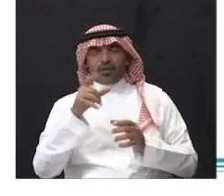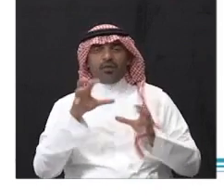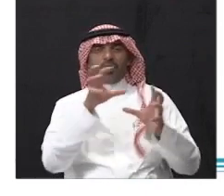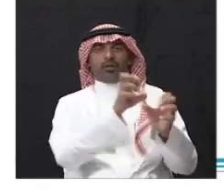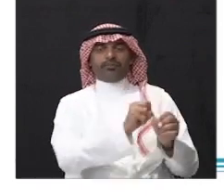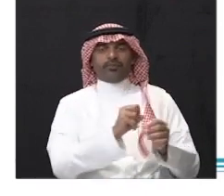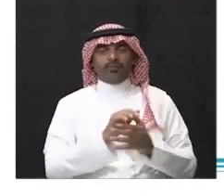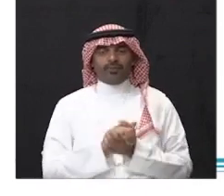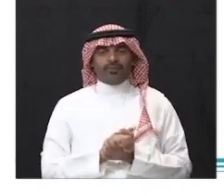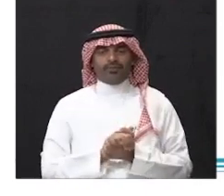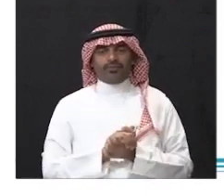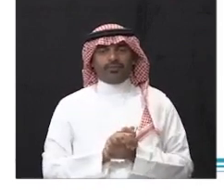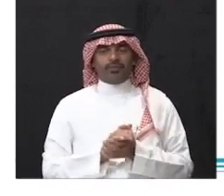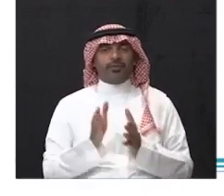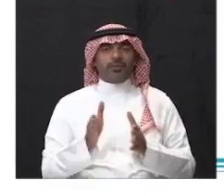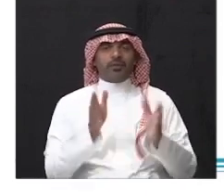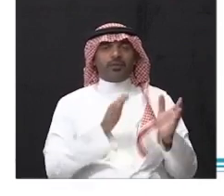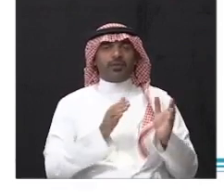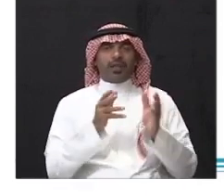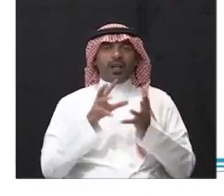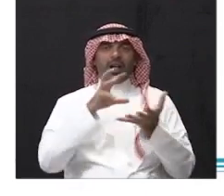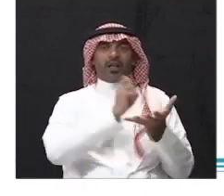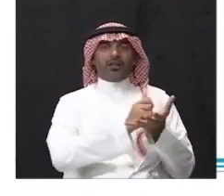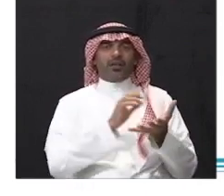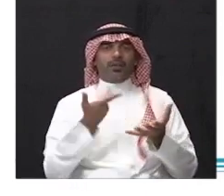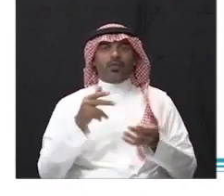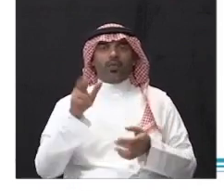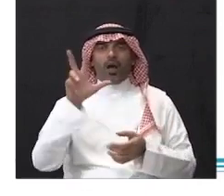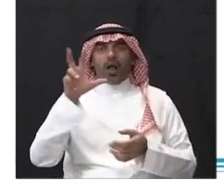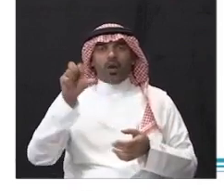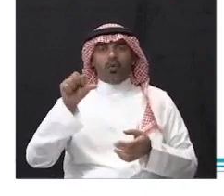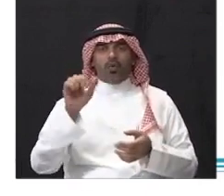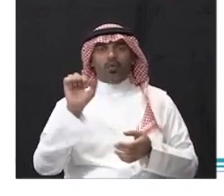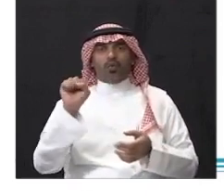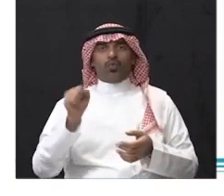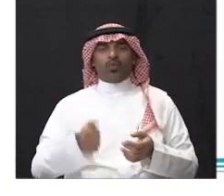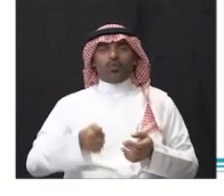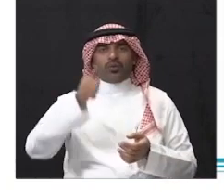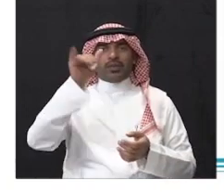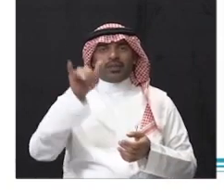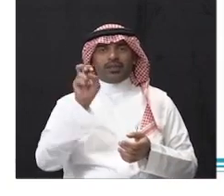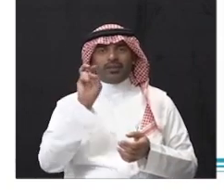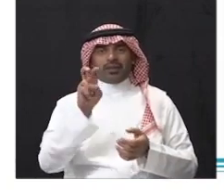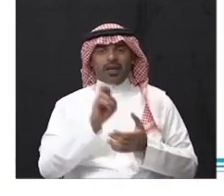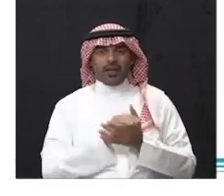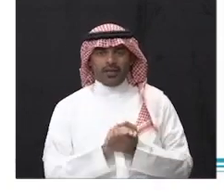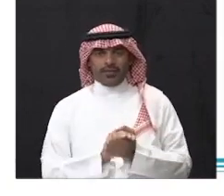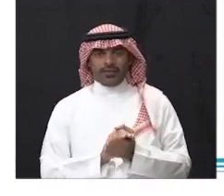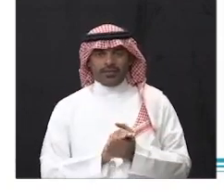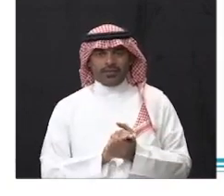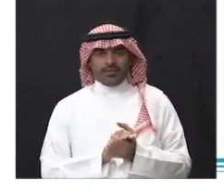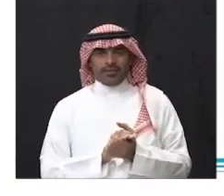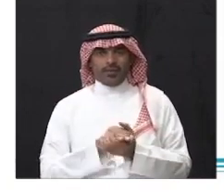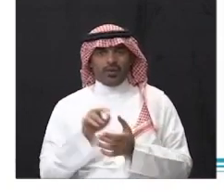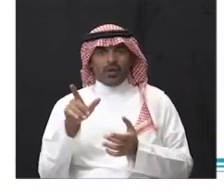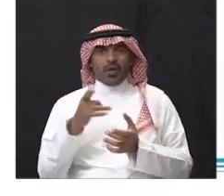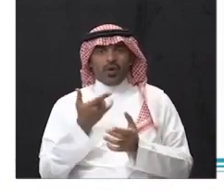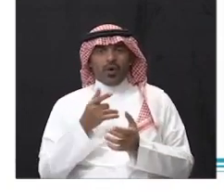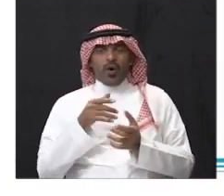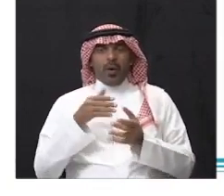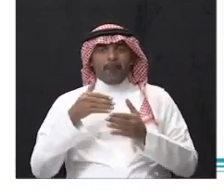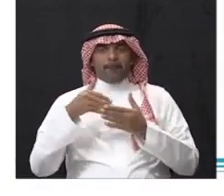الوصاية: نوع نشأ في أعقاب الحرب العالمية الثانية وبقرار من هيئة الأمم المتحدة عام